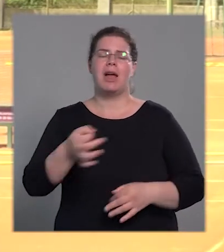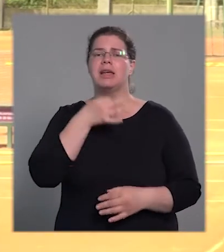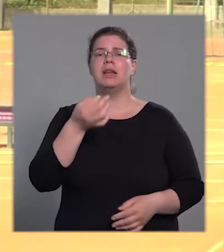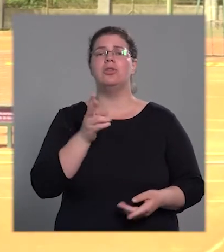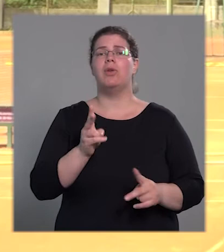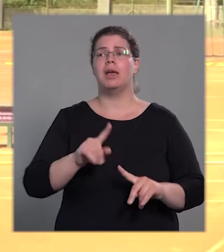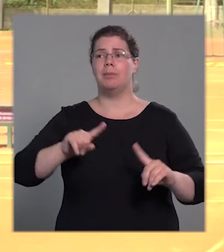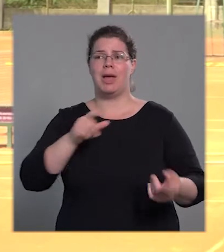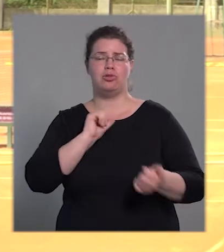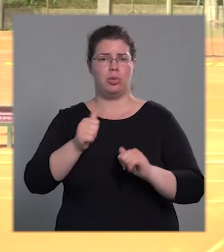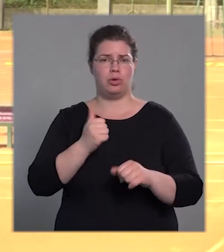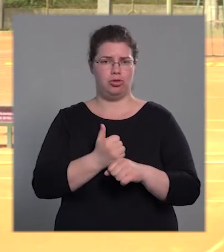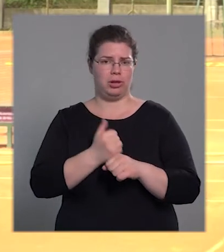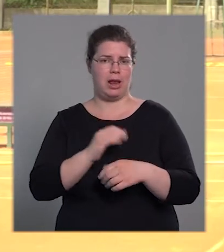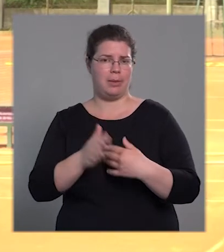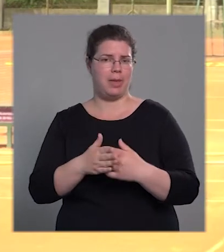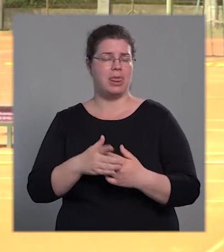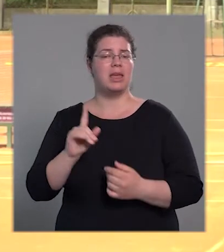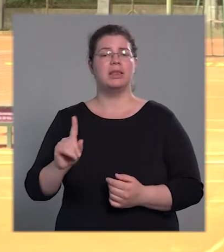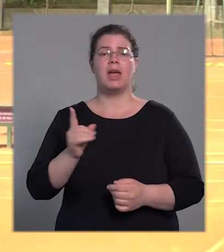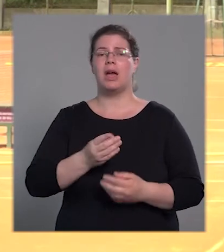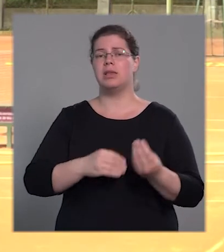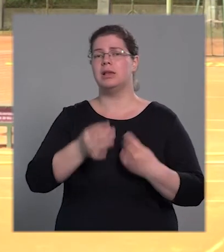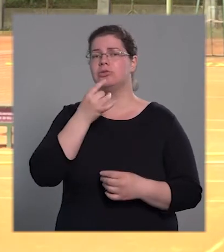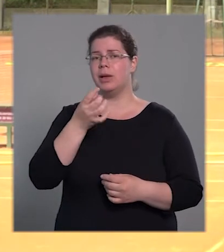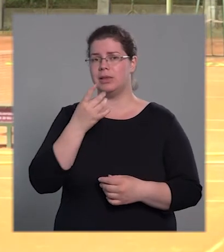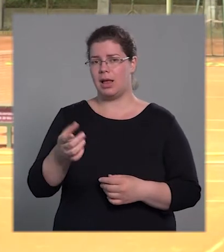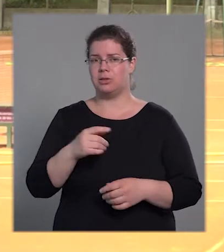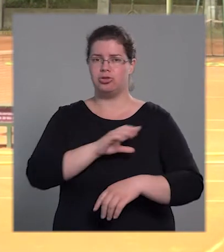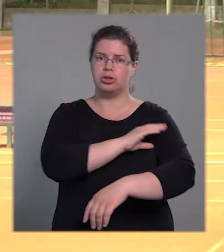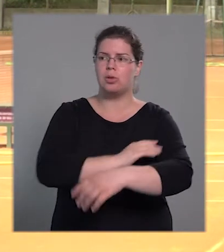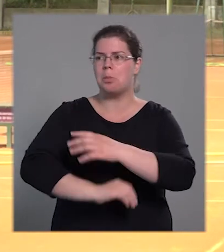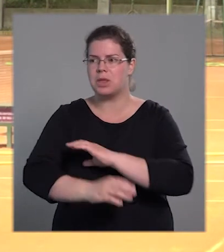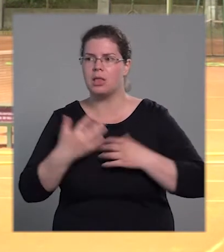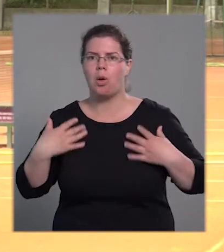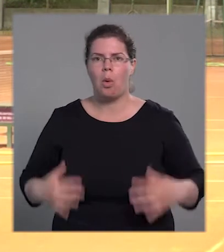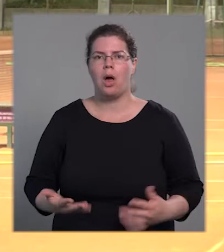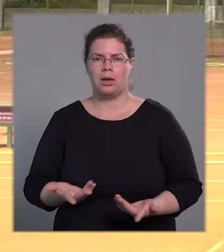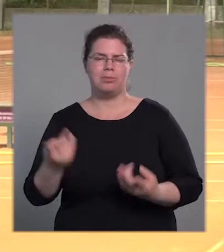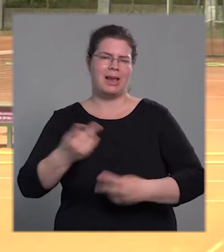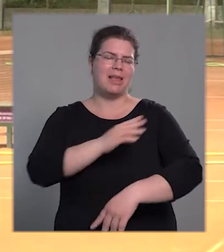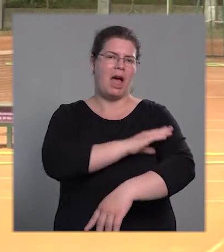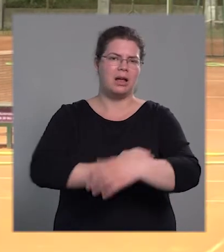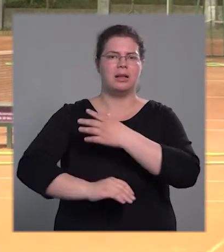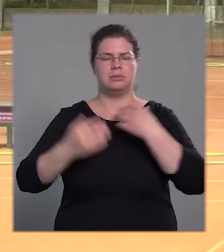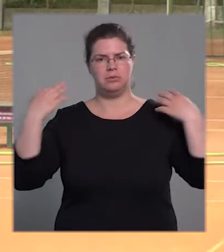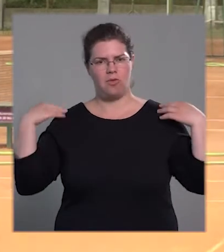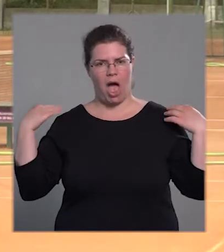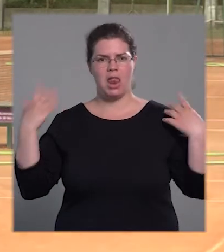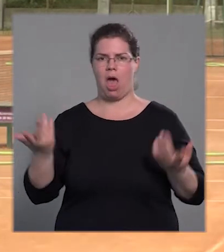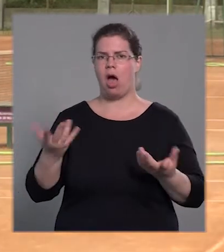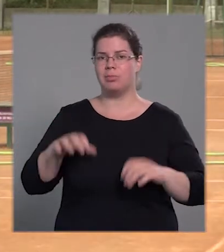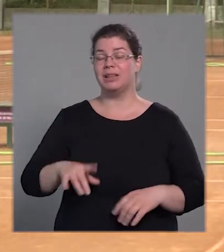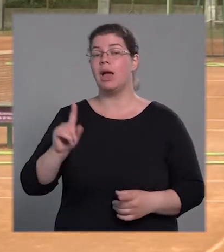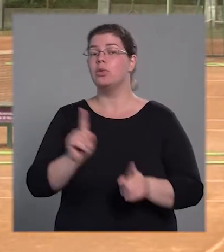más sportot csinál-e mellette, de azért speciális izomzatokat mozgat meg a tenisz. Nyilván a kezet megterheli, a vállat megterheli, de úgy,